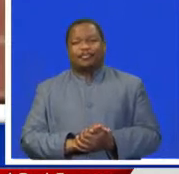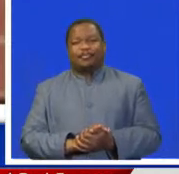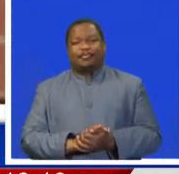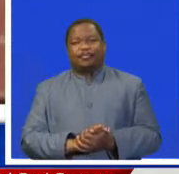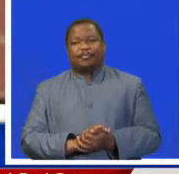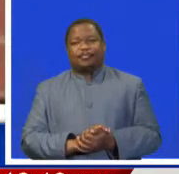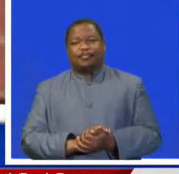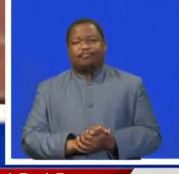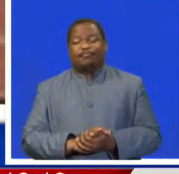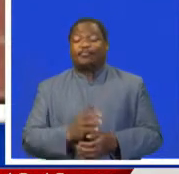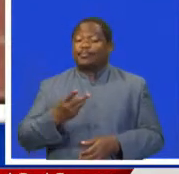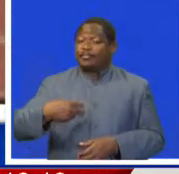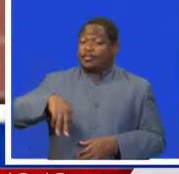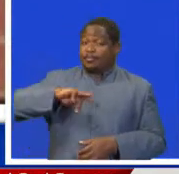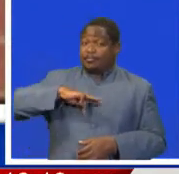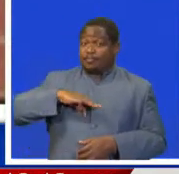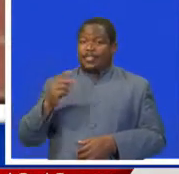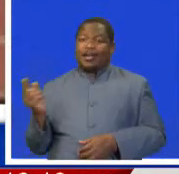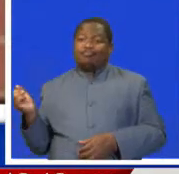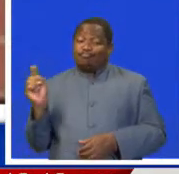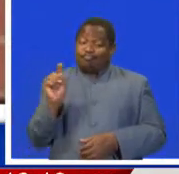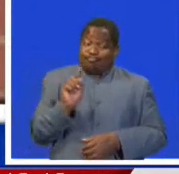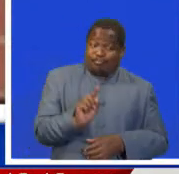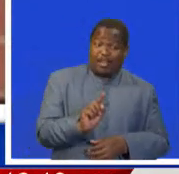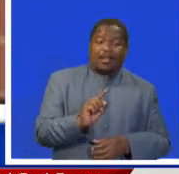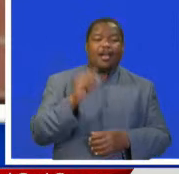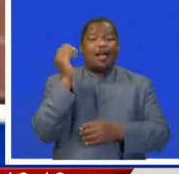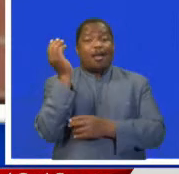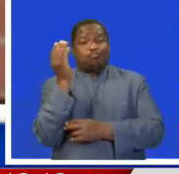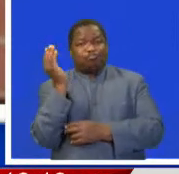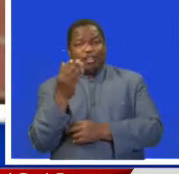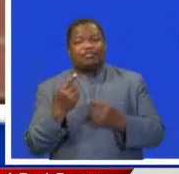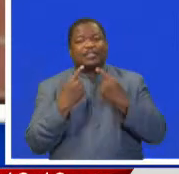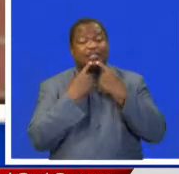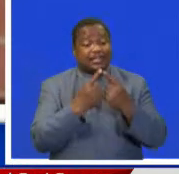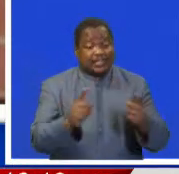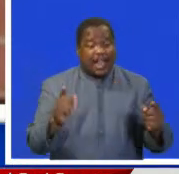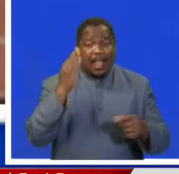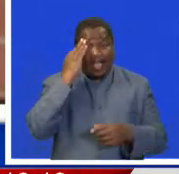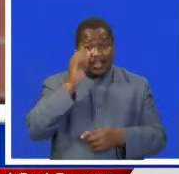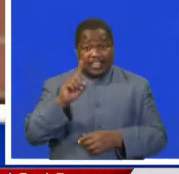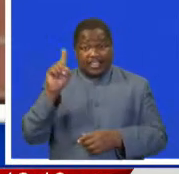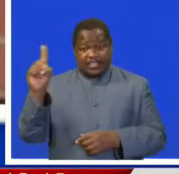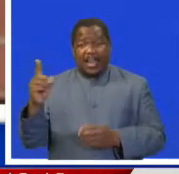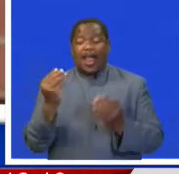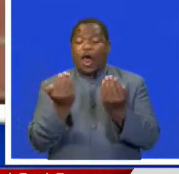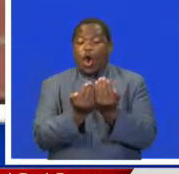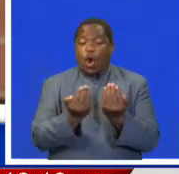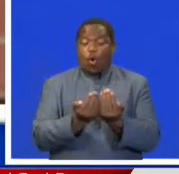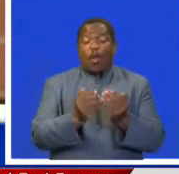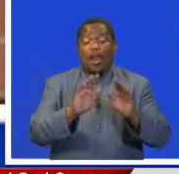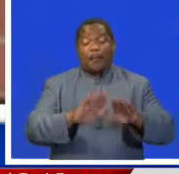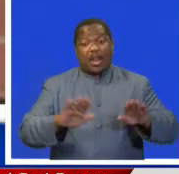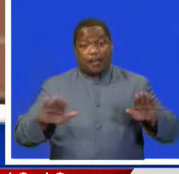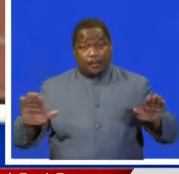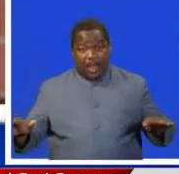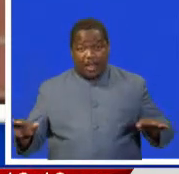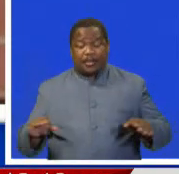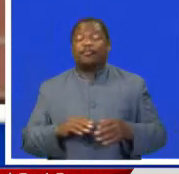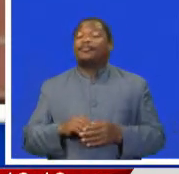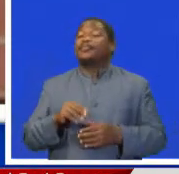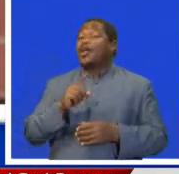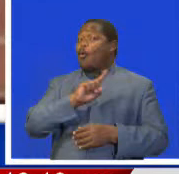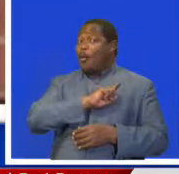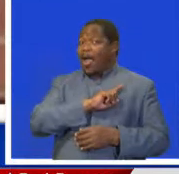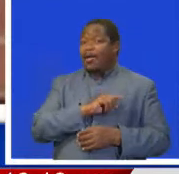Kutokupresentela bo head teacher basemabama-primaries kutsi hulumende usithume kutsi asibafakele etikolweni tabo i-hand